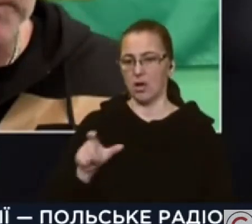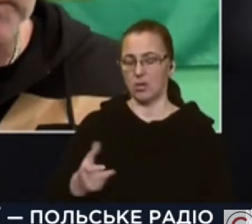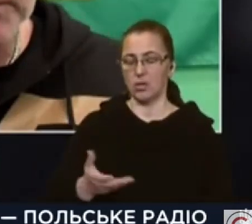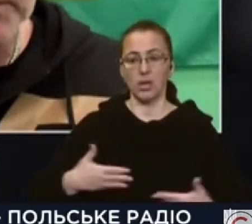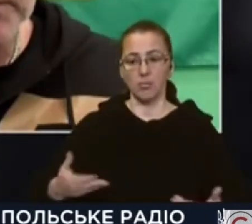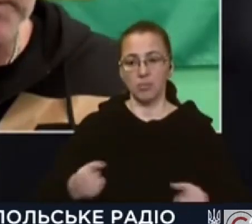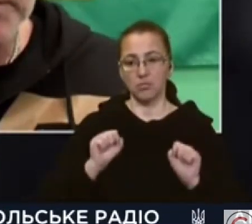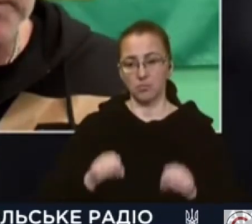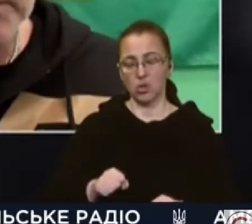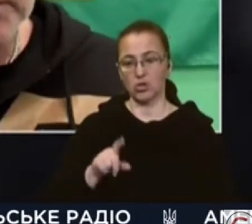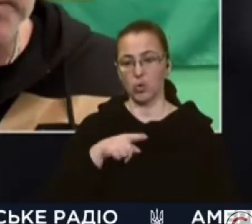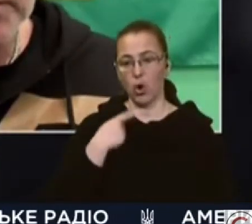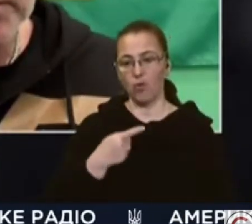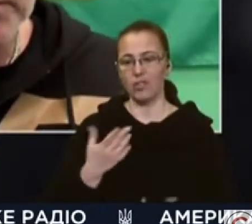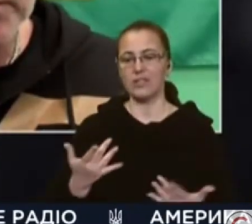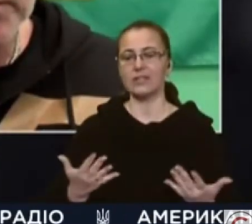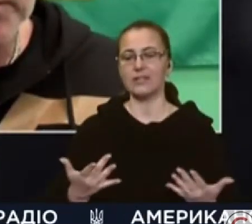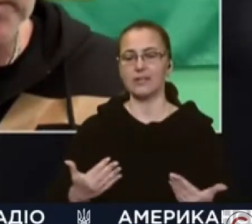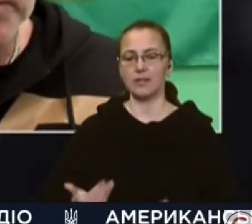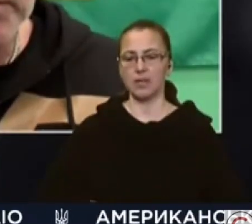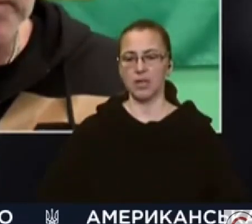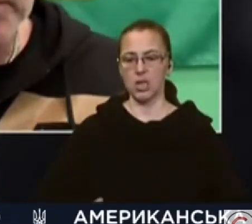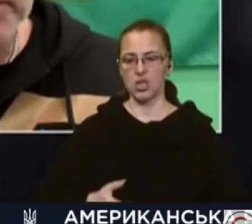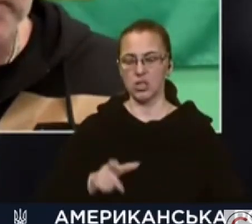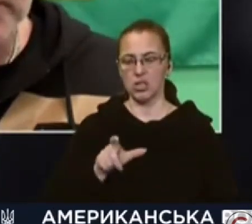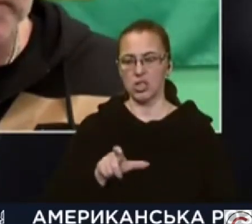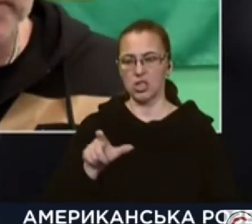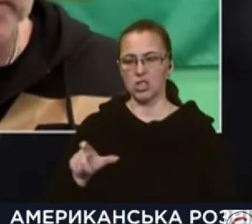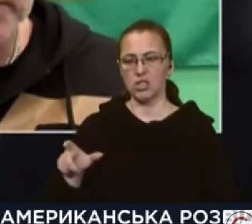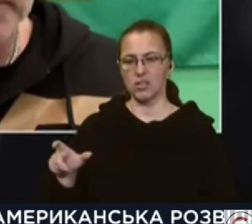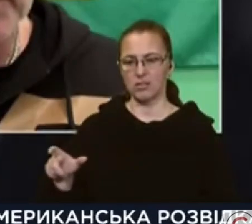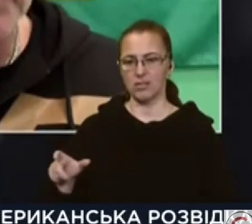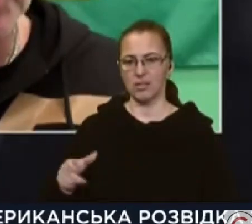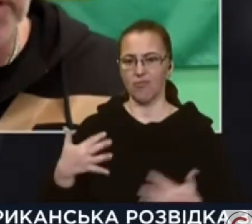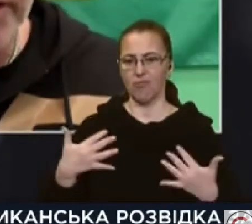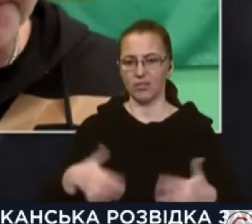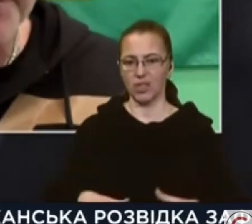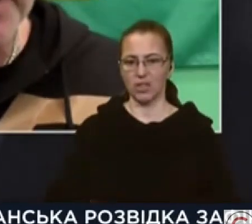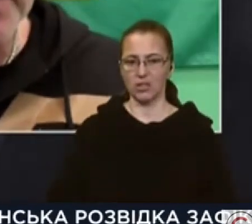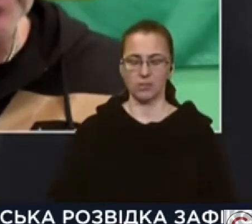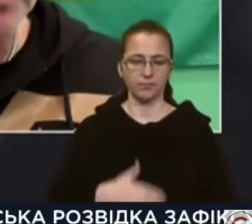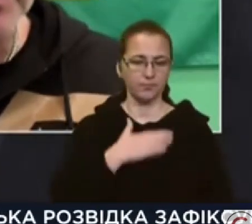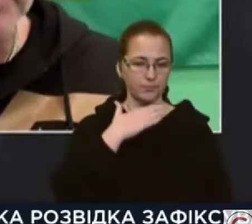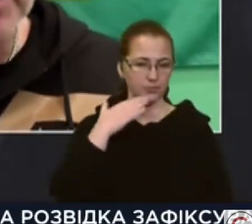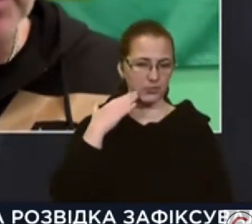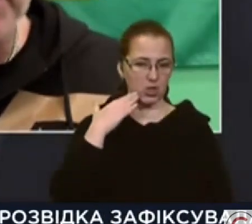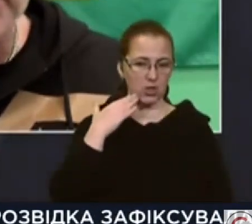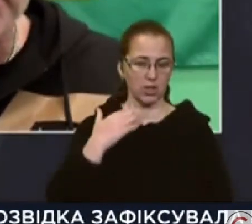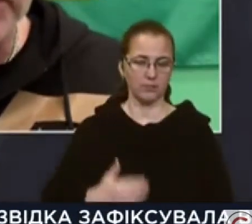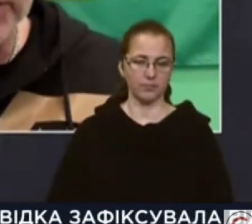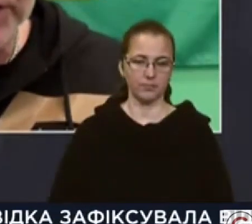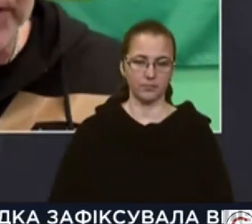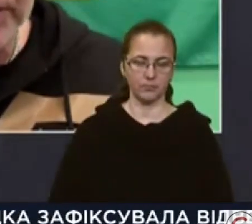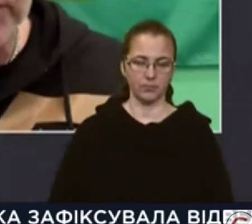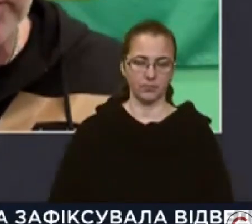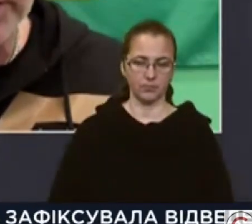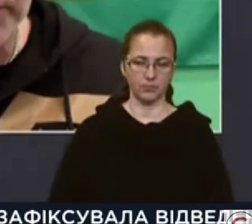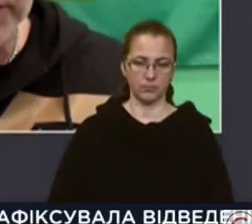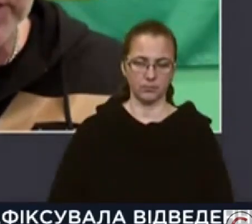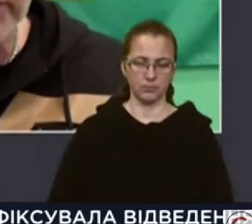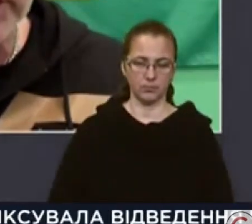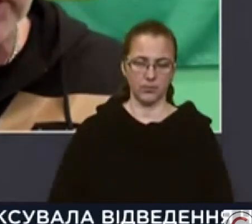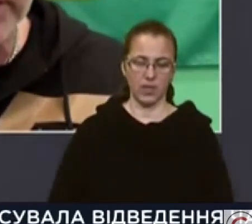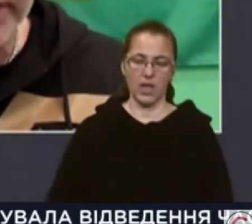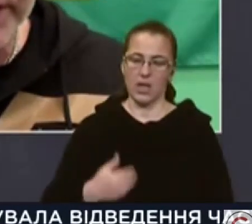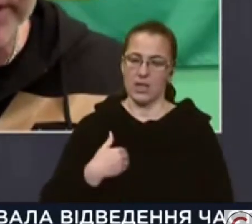Мы можем говорить, сколько життів мы втратили? много. Я из